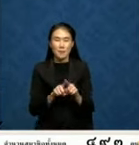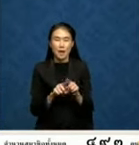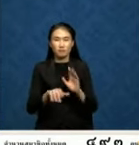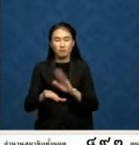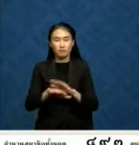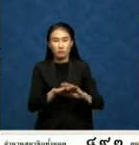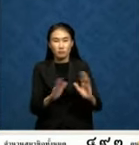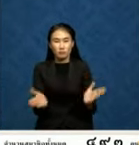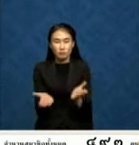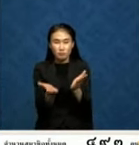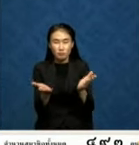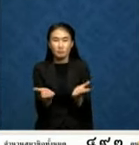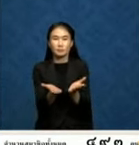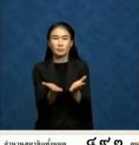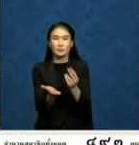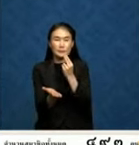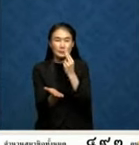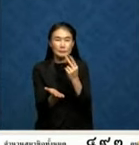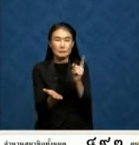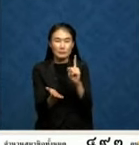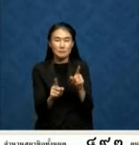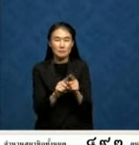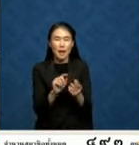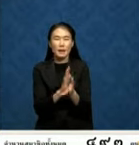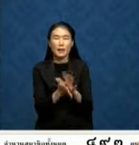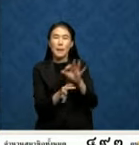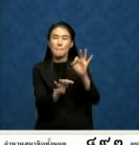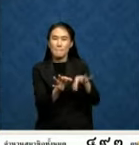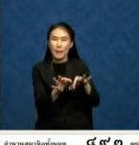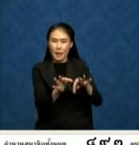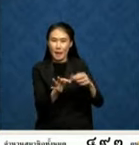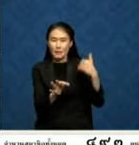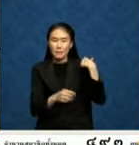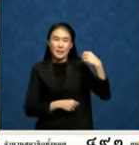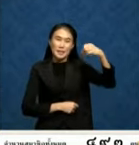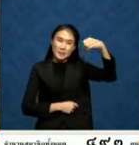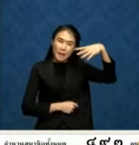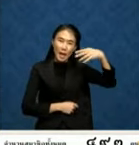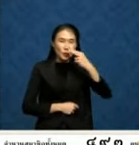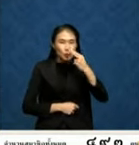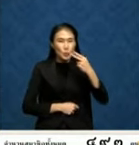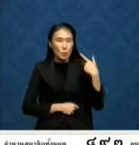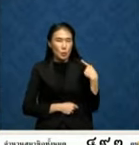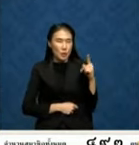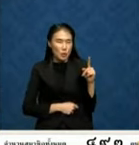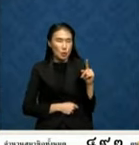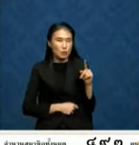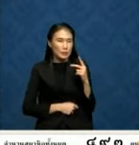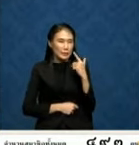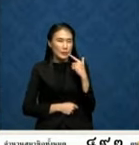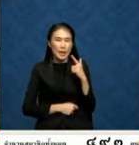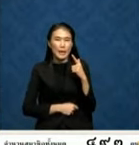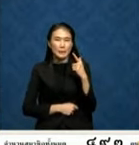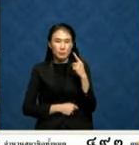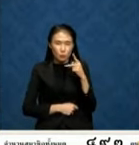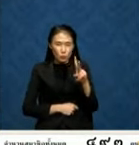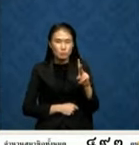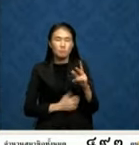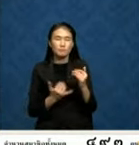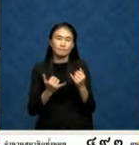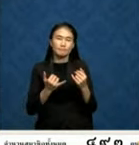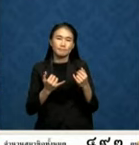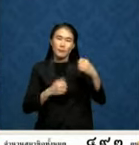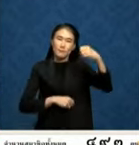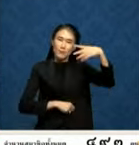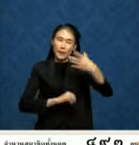ให้เกิดการใช้พลังงานอย่างประหลัดประหยัดนะครับแล้วก็อย่างรู้ค่านะครับแล้วก็สามารถที่จะนำพลังงานนั้น